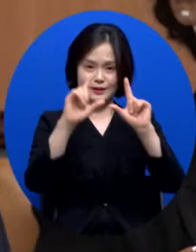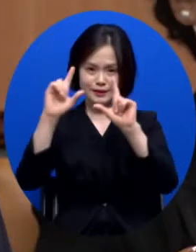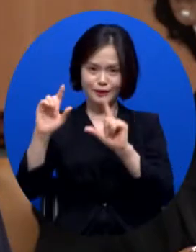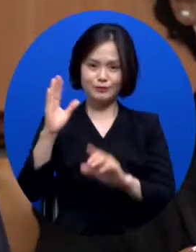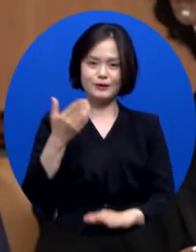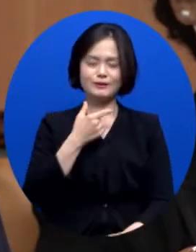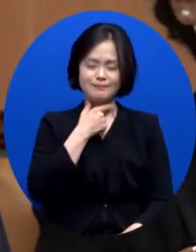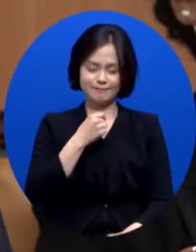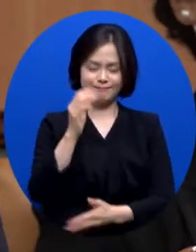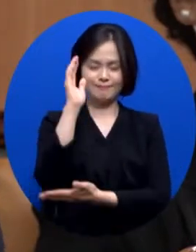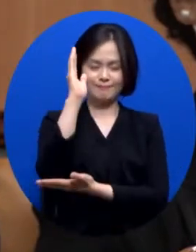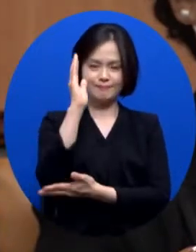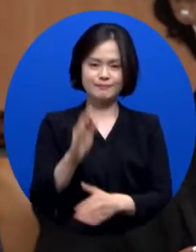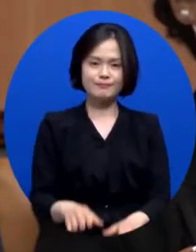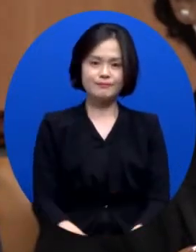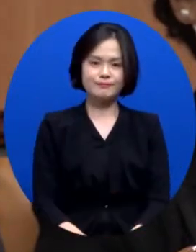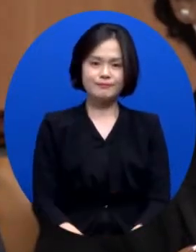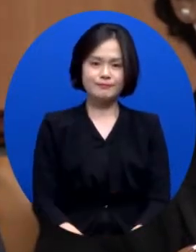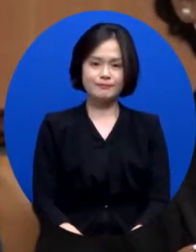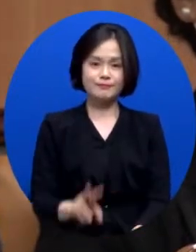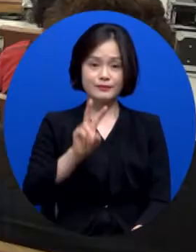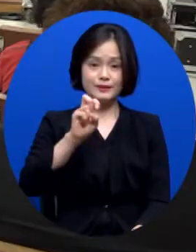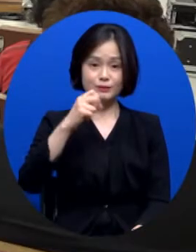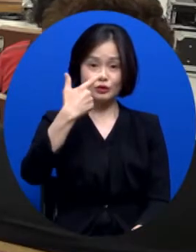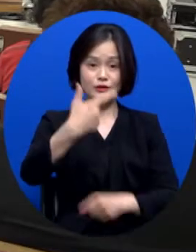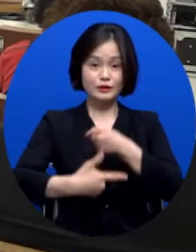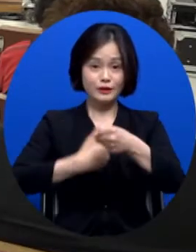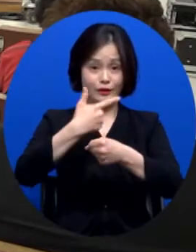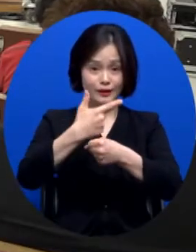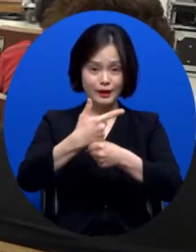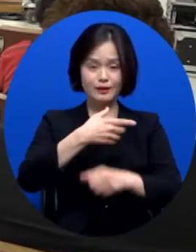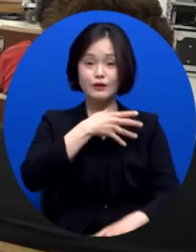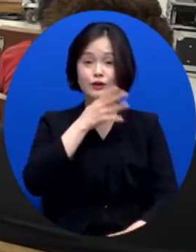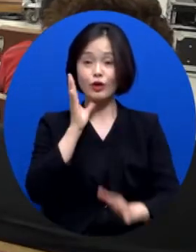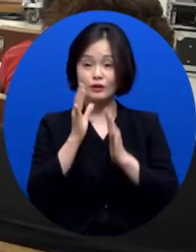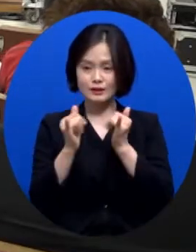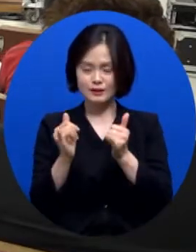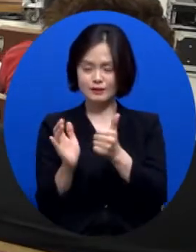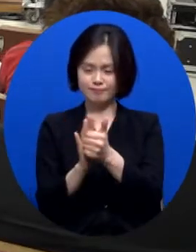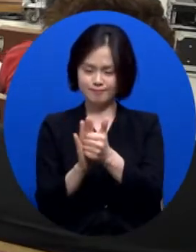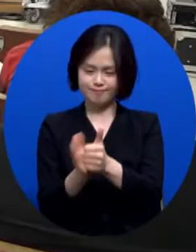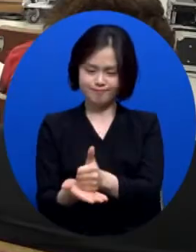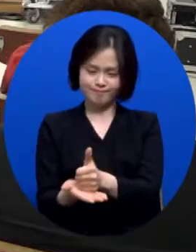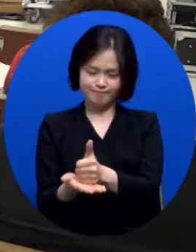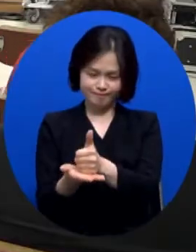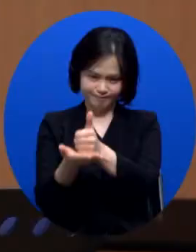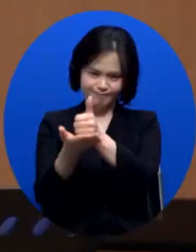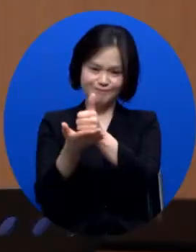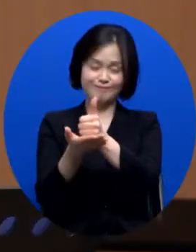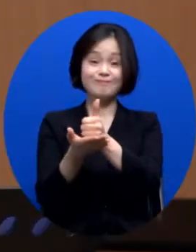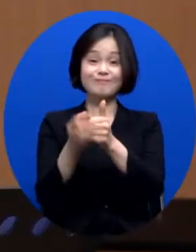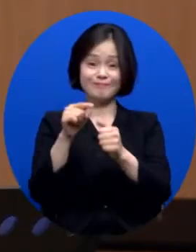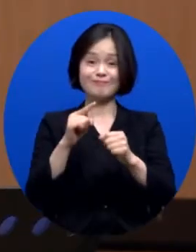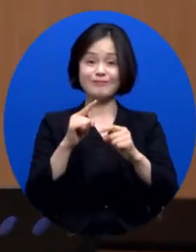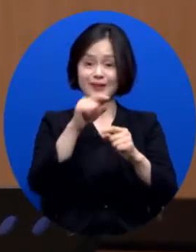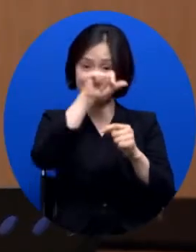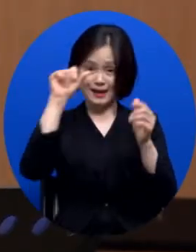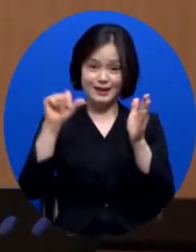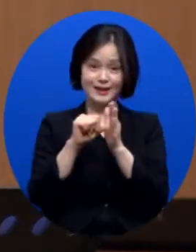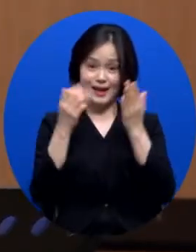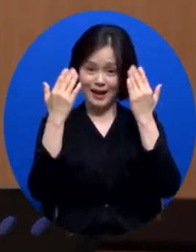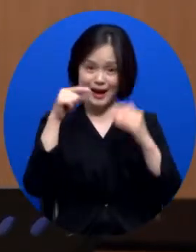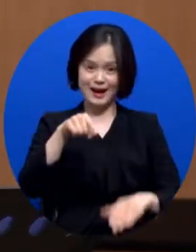되길 바란다고 전했습니다. 26년간 지역 어르신들을 섬기고 다양한 봉사활동을 펼쳐온